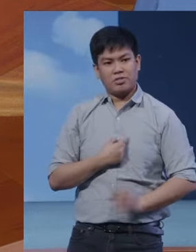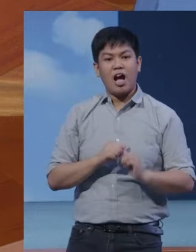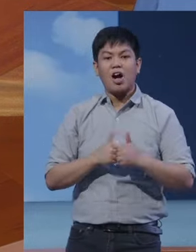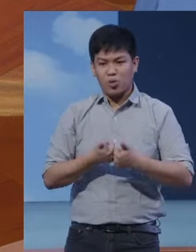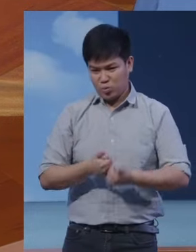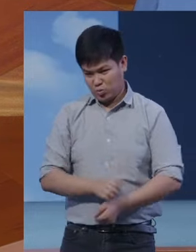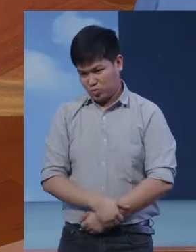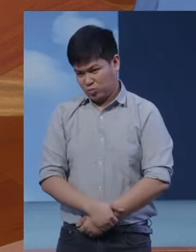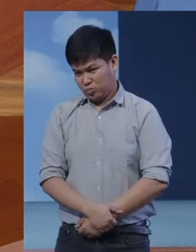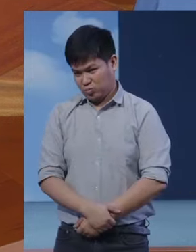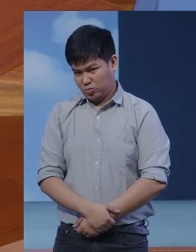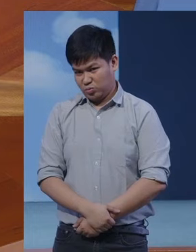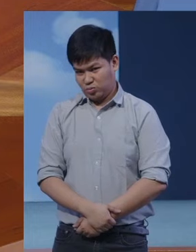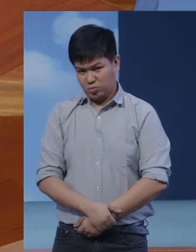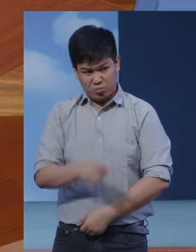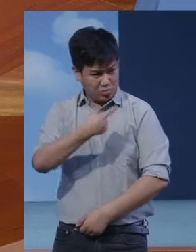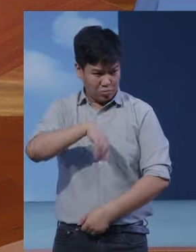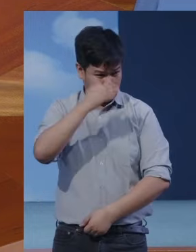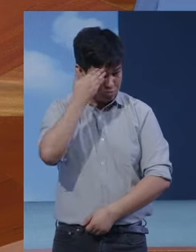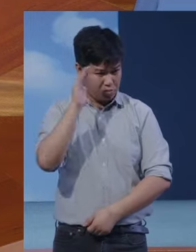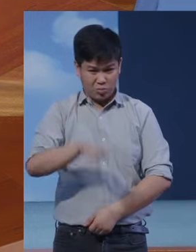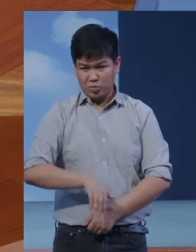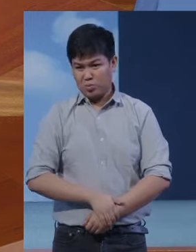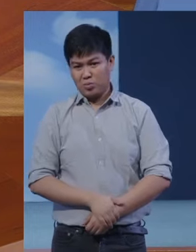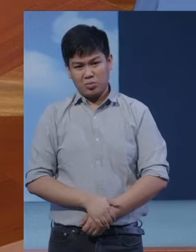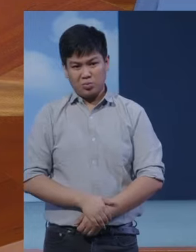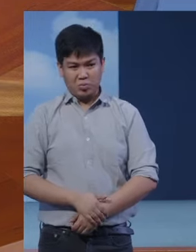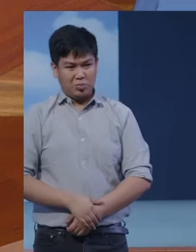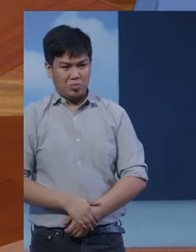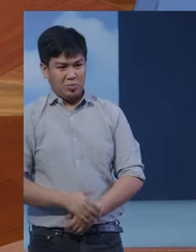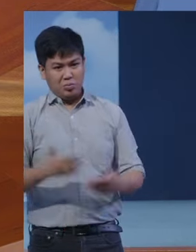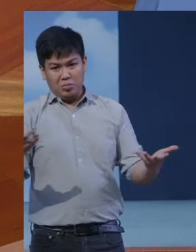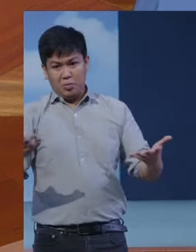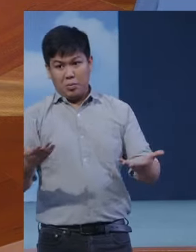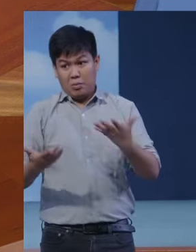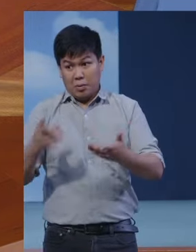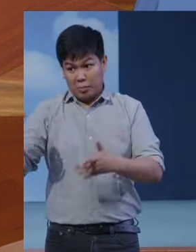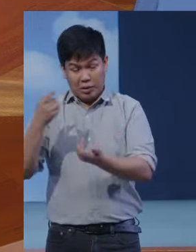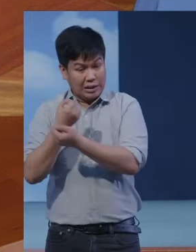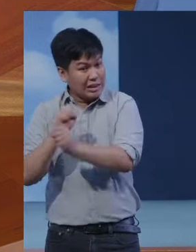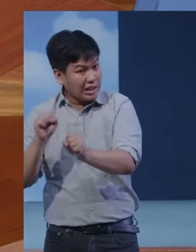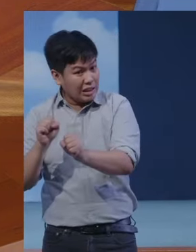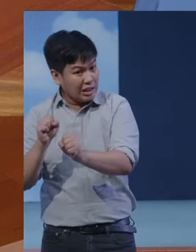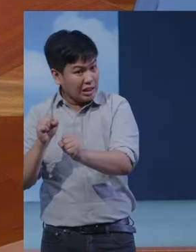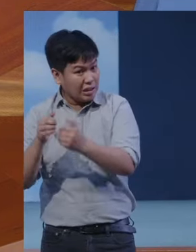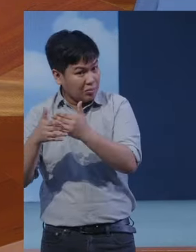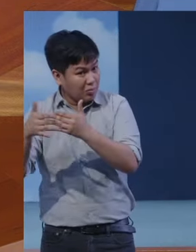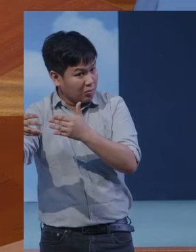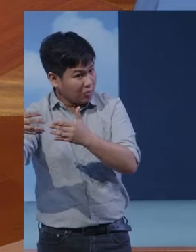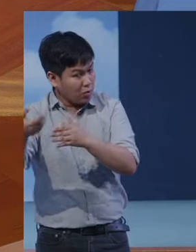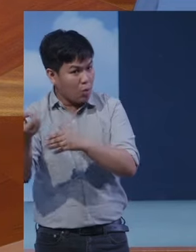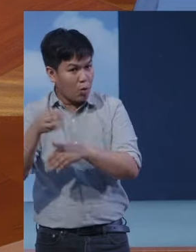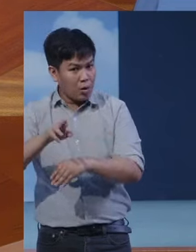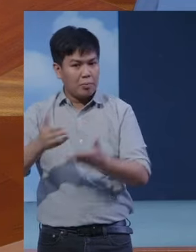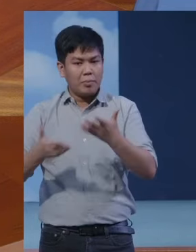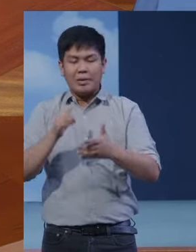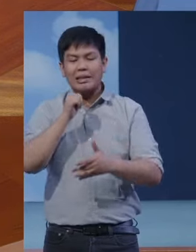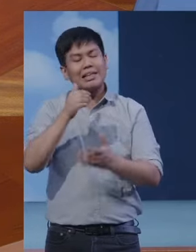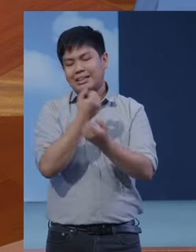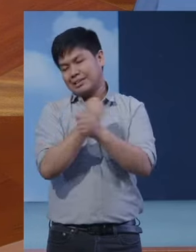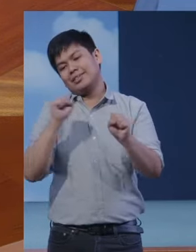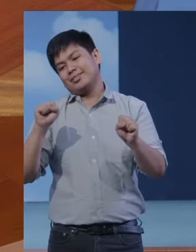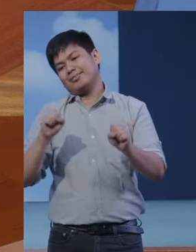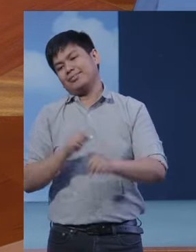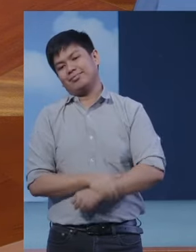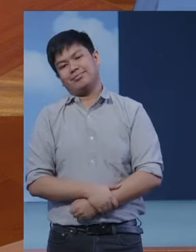you you don't know he may be saved he may not be saved ang sinasabi